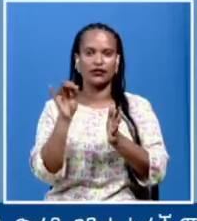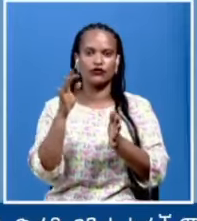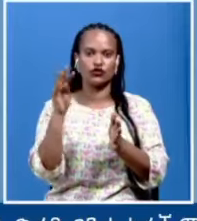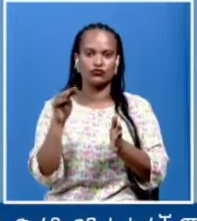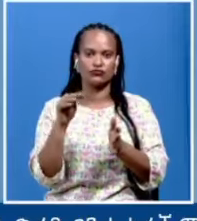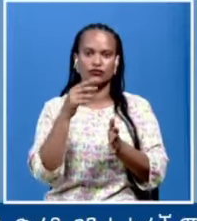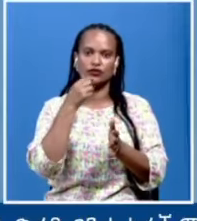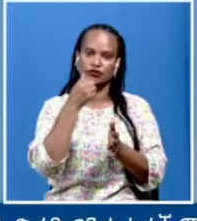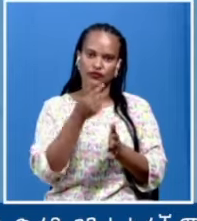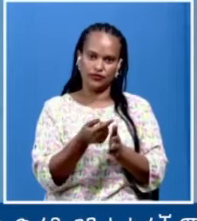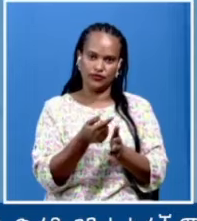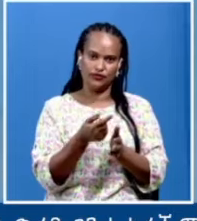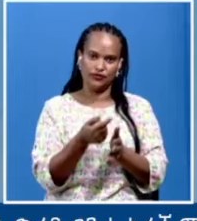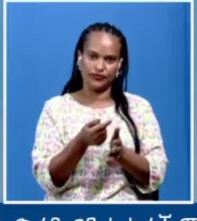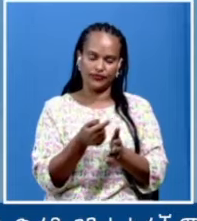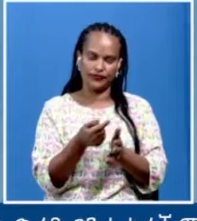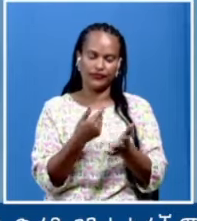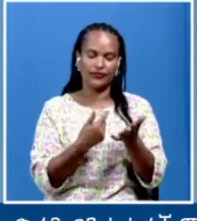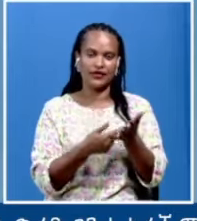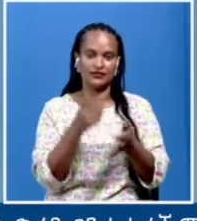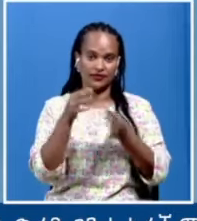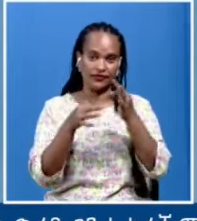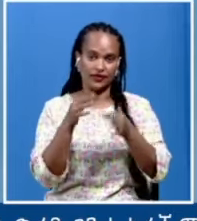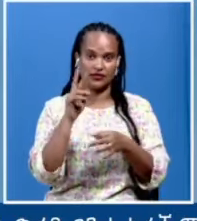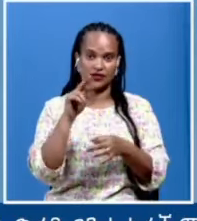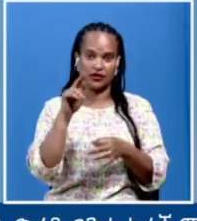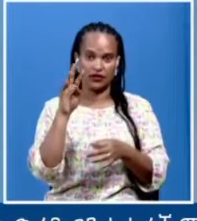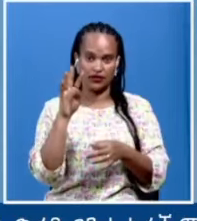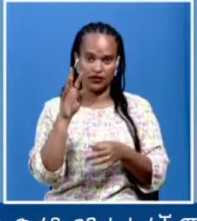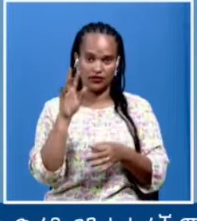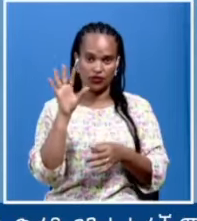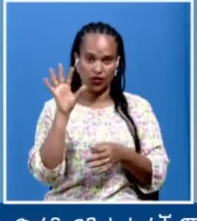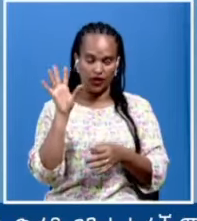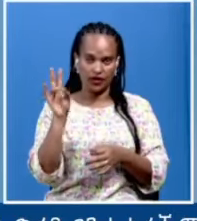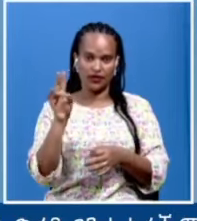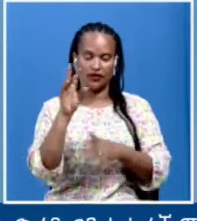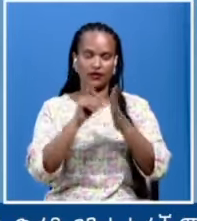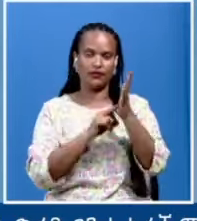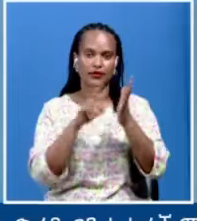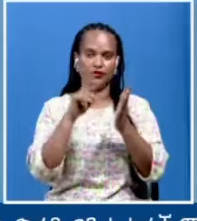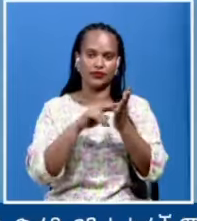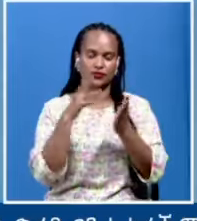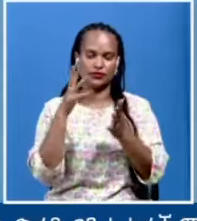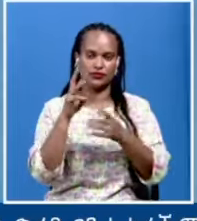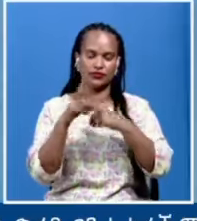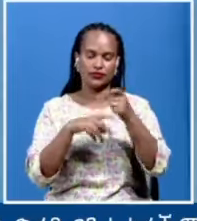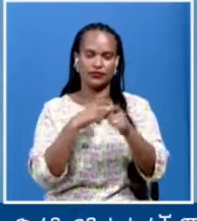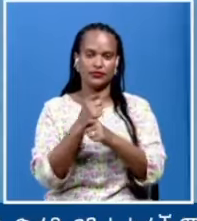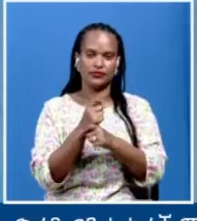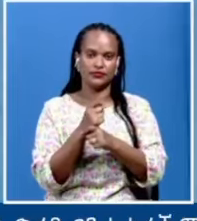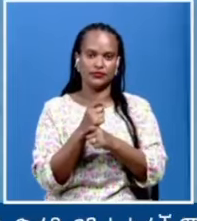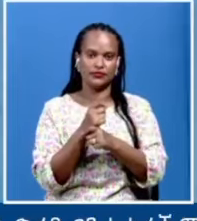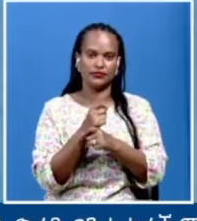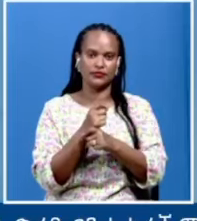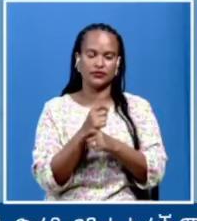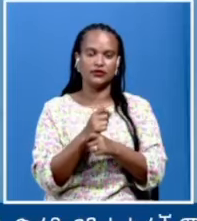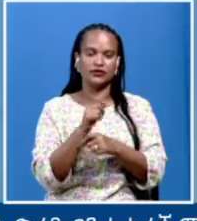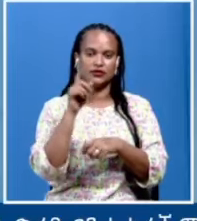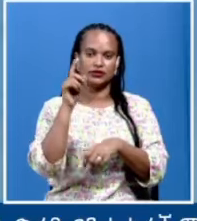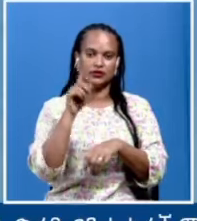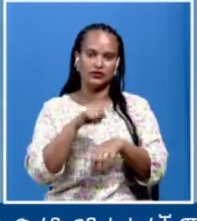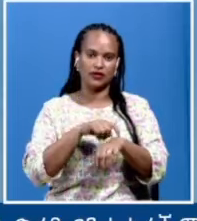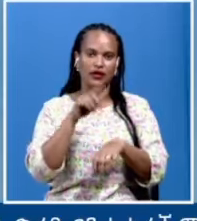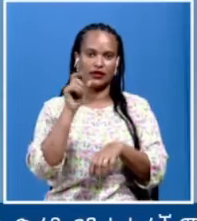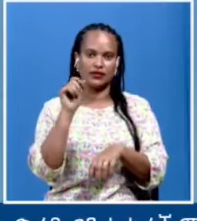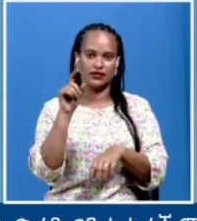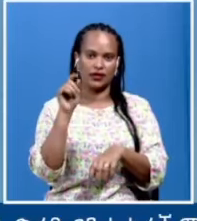ኣፉሽም ይነዚሉ ነዚ ዝተፈረደ 27 ሓምለ 2016 ዓ.ም ወጋሕታ ሰዓት 11